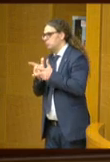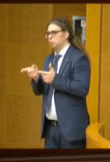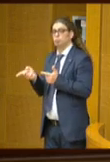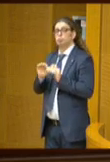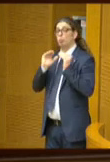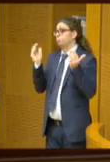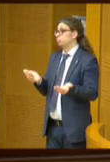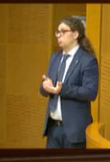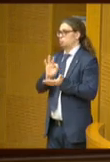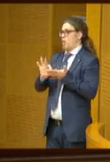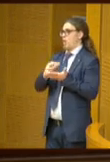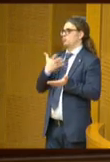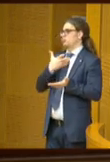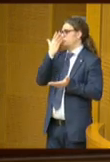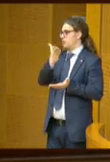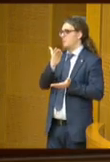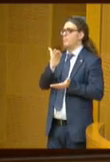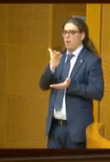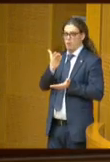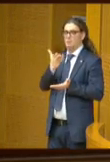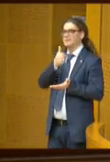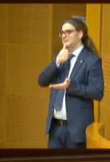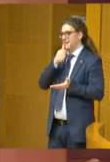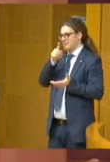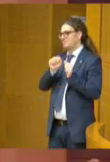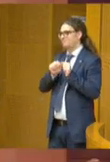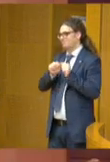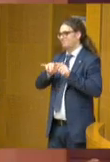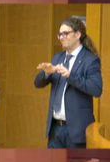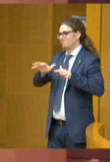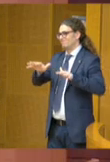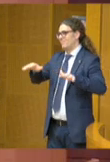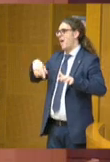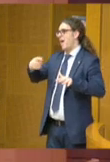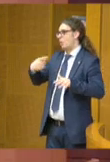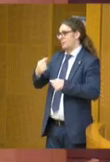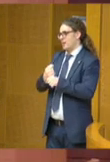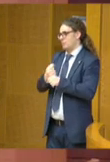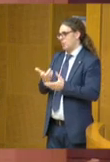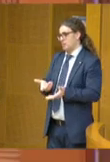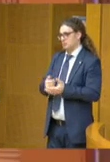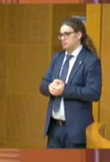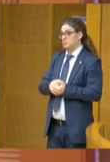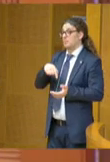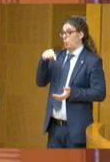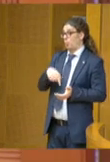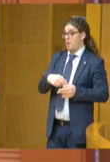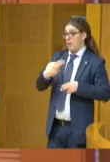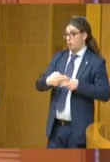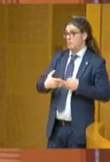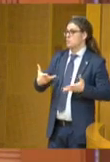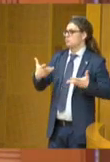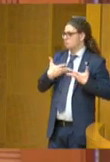studenti udenti. Tutti parlano e segnano. È un esempio di scuola inclusiva che deve